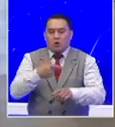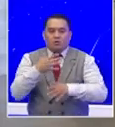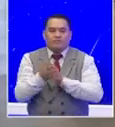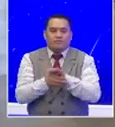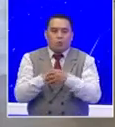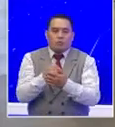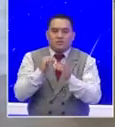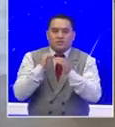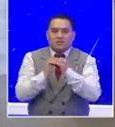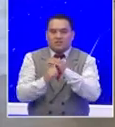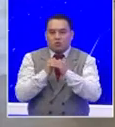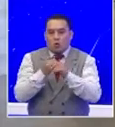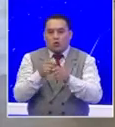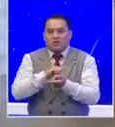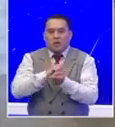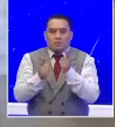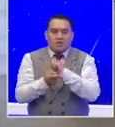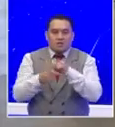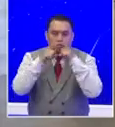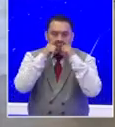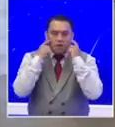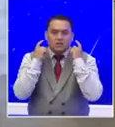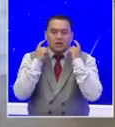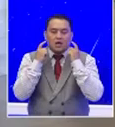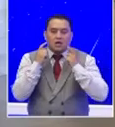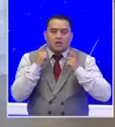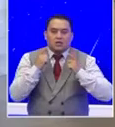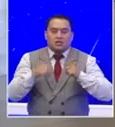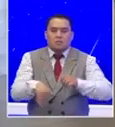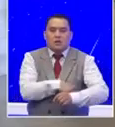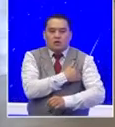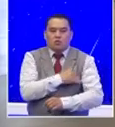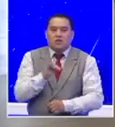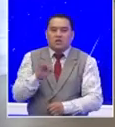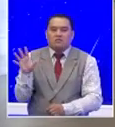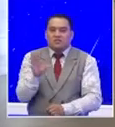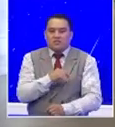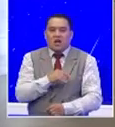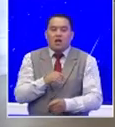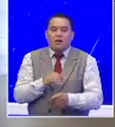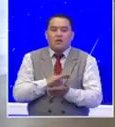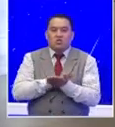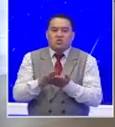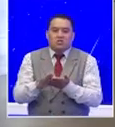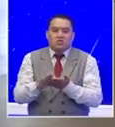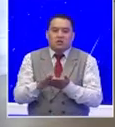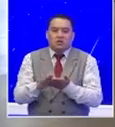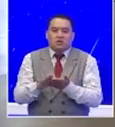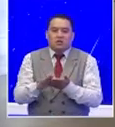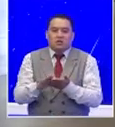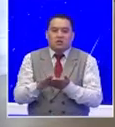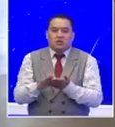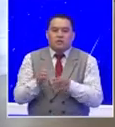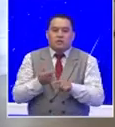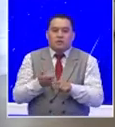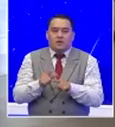дезинфекционный туннель, замена масок. Замер температуры, все аудитории проветрены, все аудитории кварцевали,